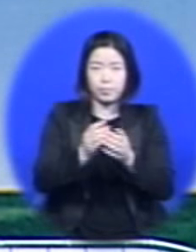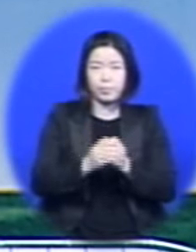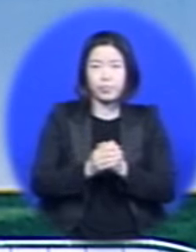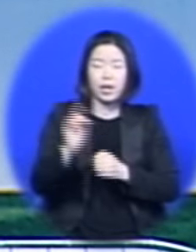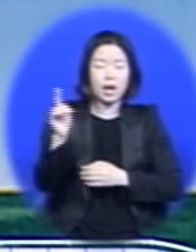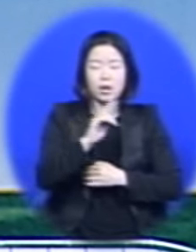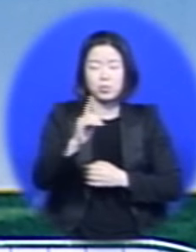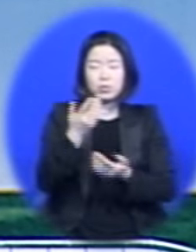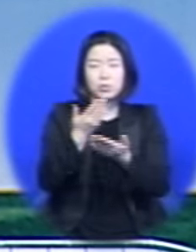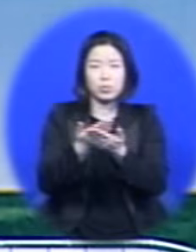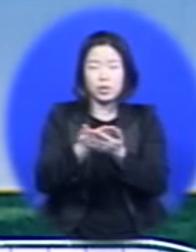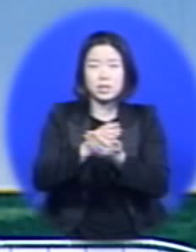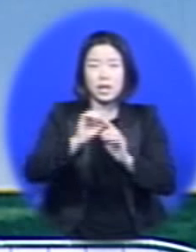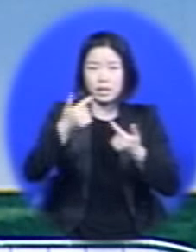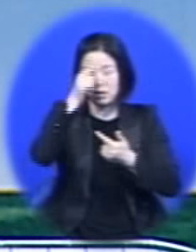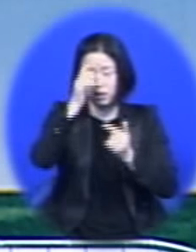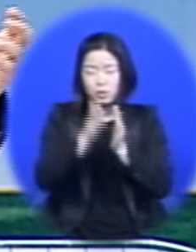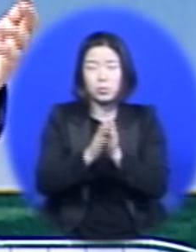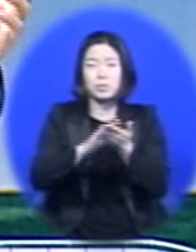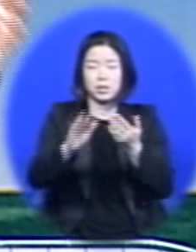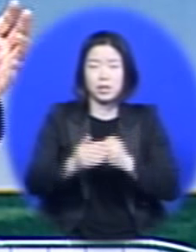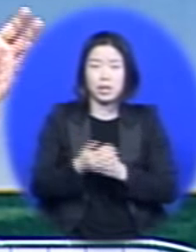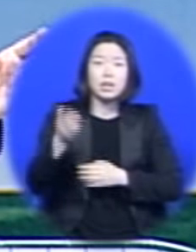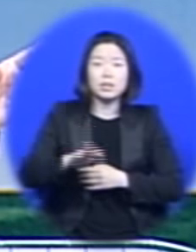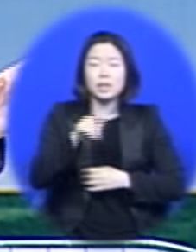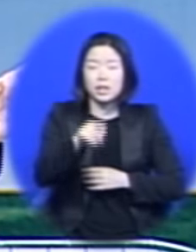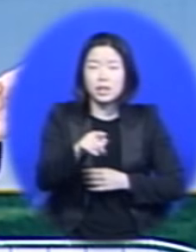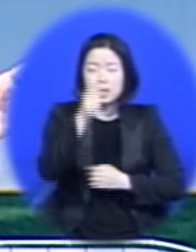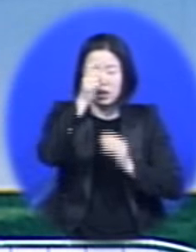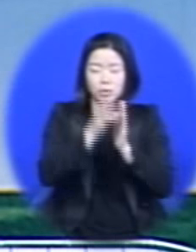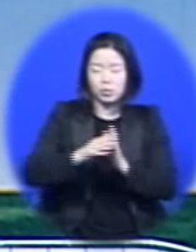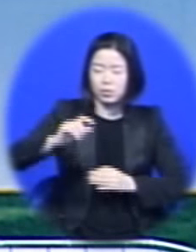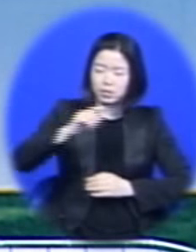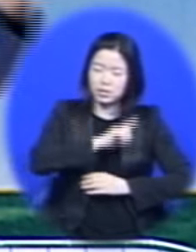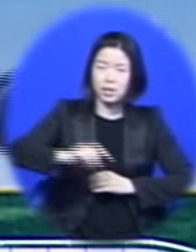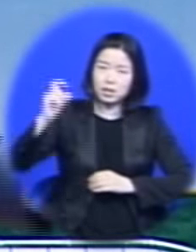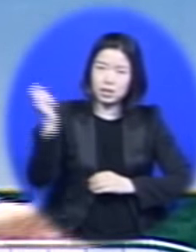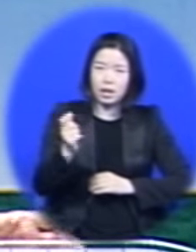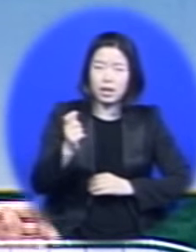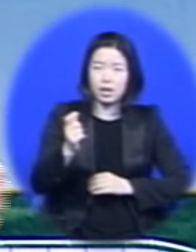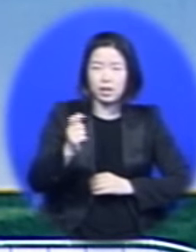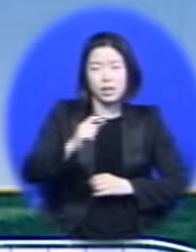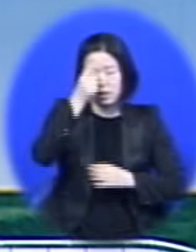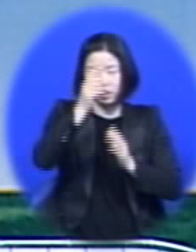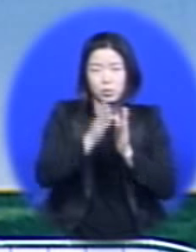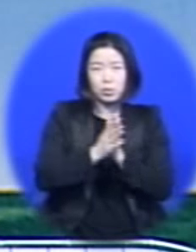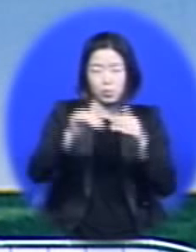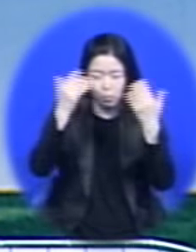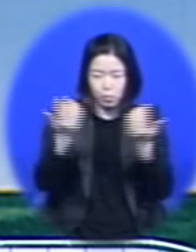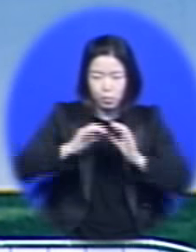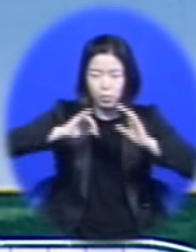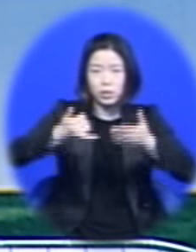아무것도 구한 게 없는 기도입니다. 그런데 이 기도는 가장 강력한 기도였고 온 인류를 구원하는 역사가